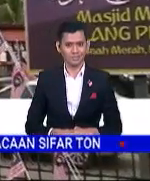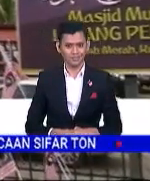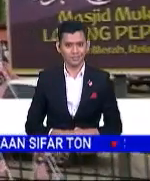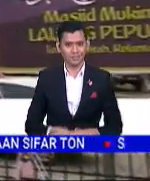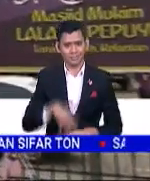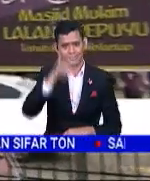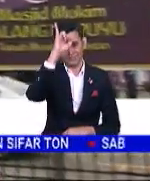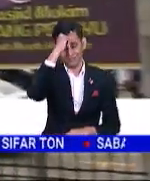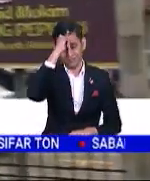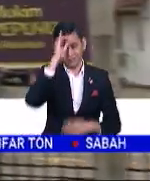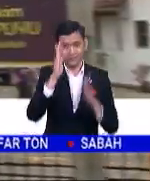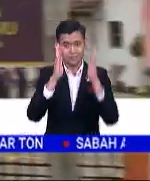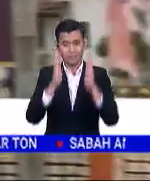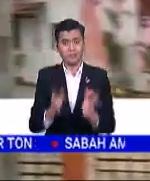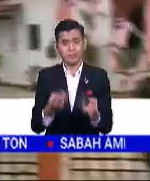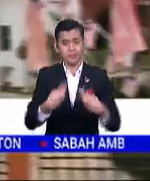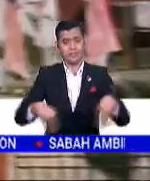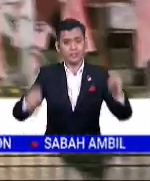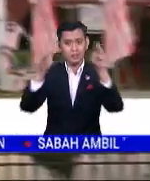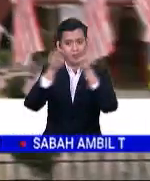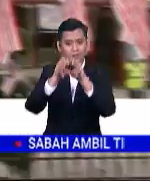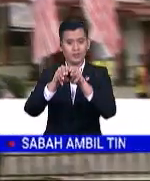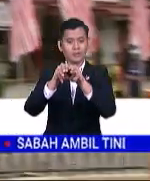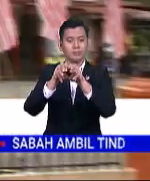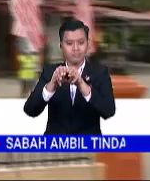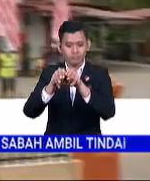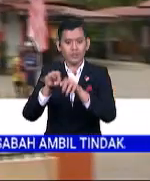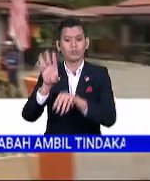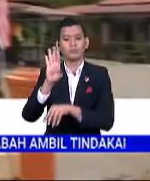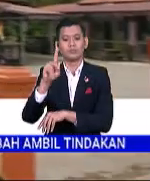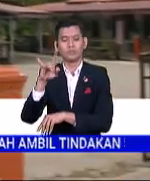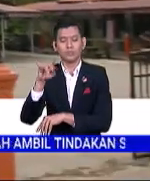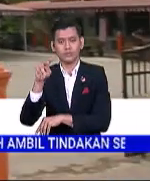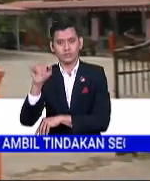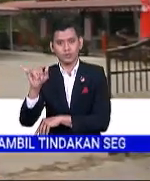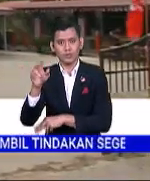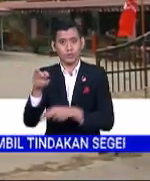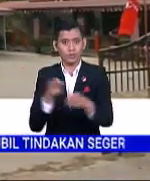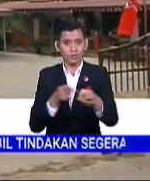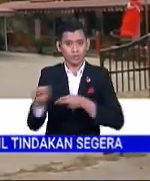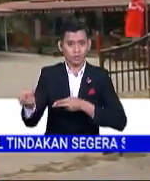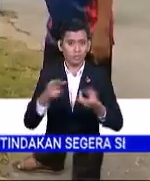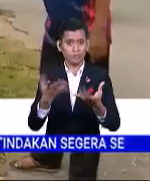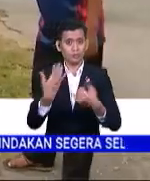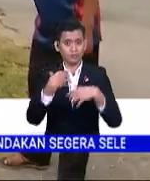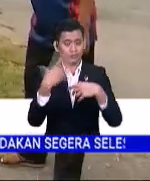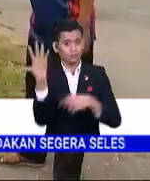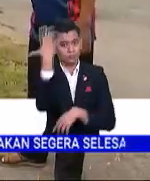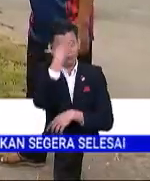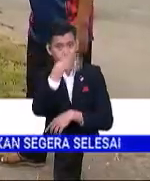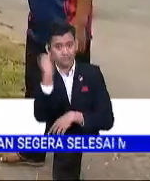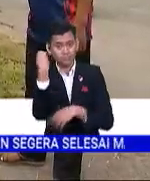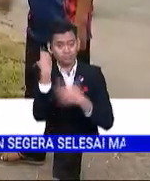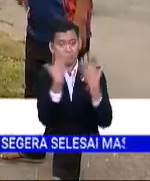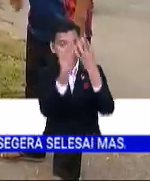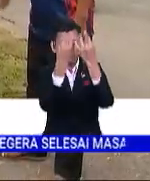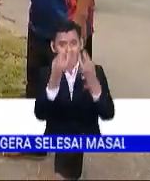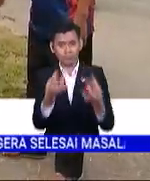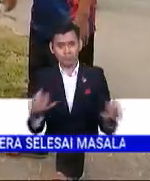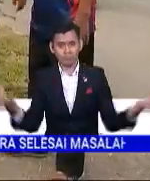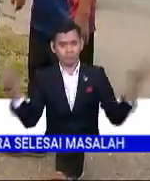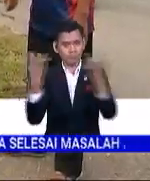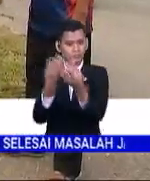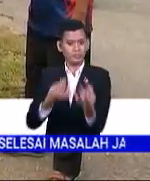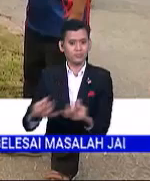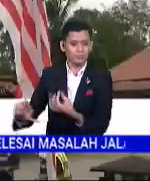Imam Masjid Lalang Pepuyu Ahmad Amirul Zulkifli berkata, inisiatif menghias kawasan masjid dan sekitarnya dengan bendera